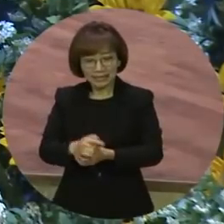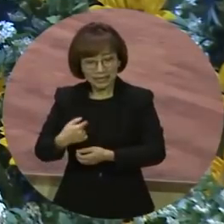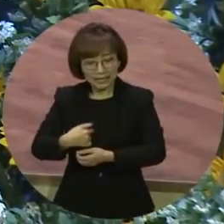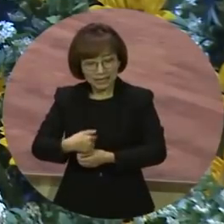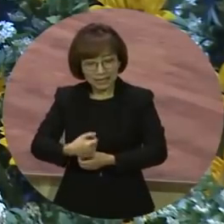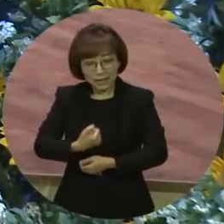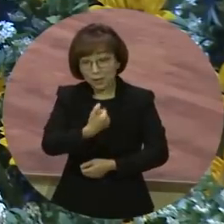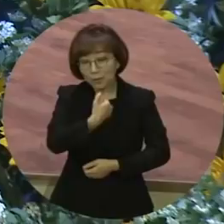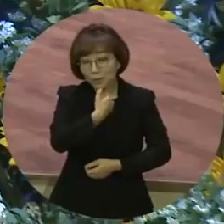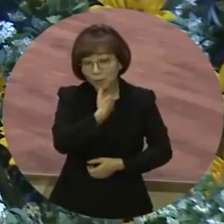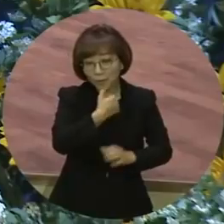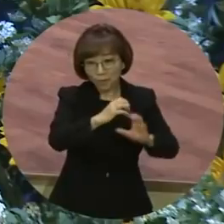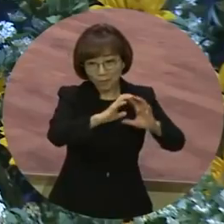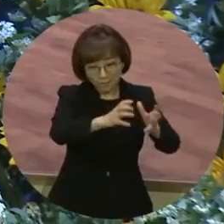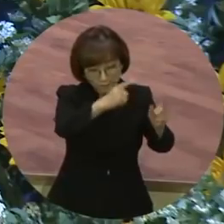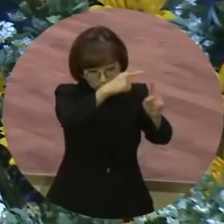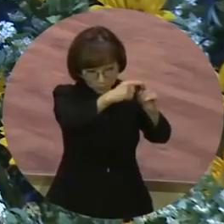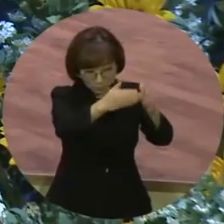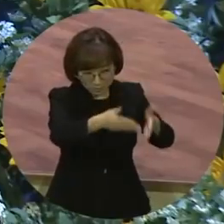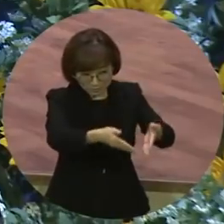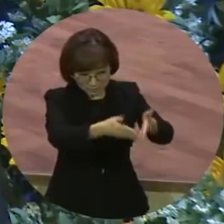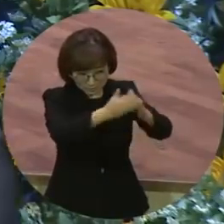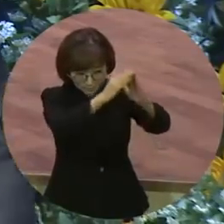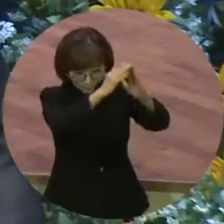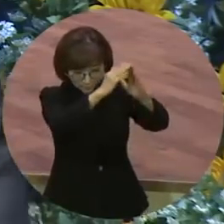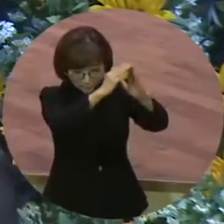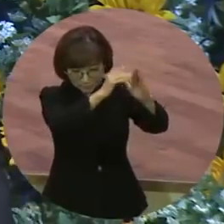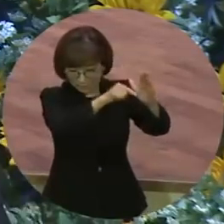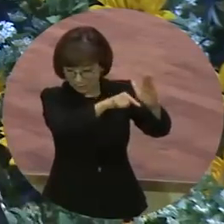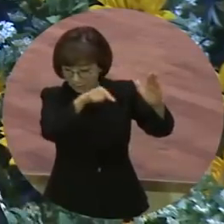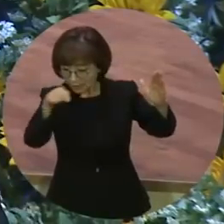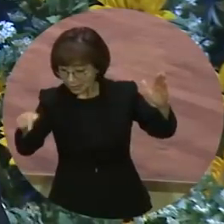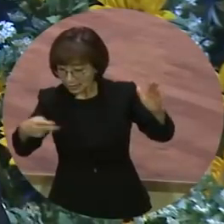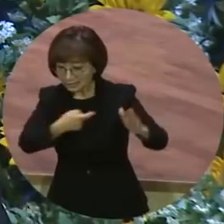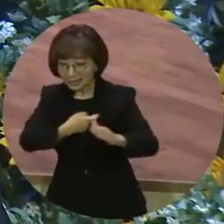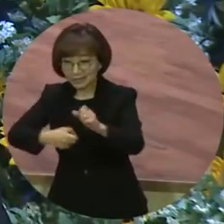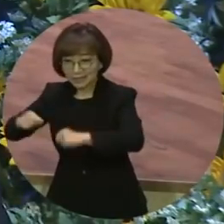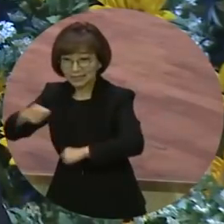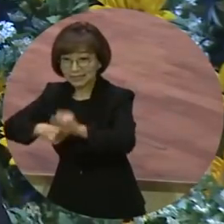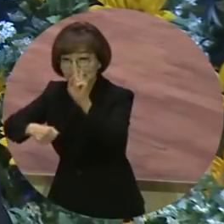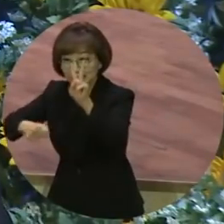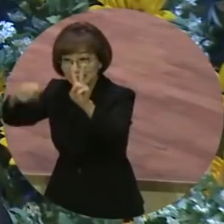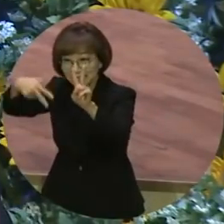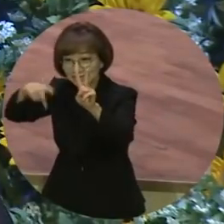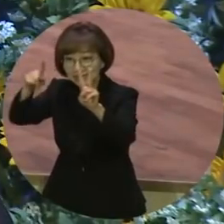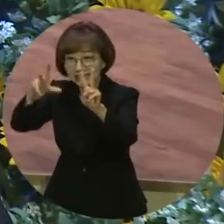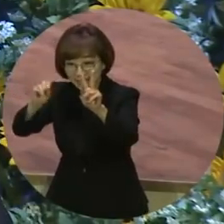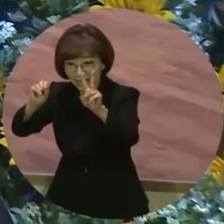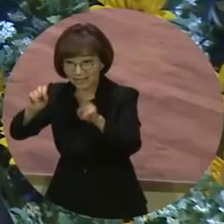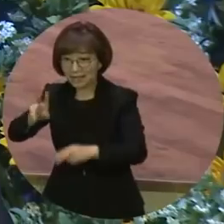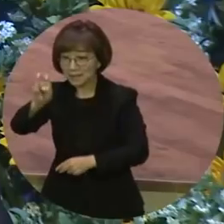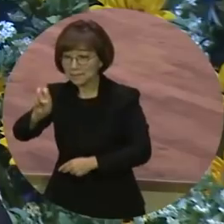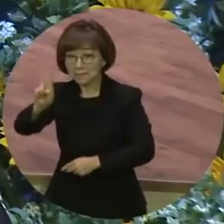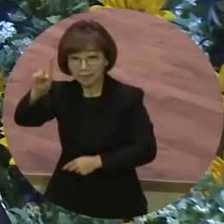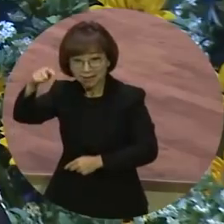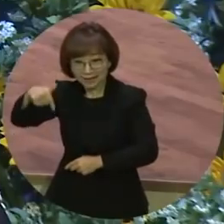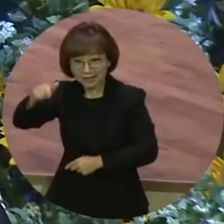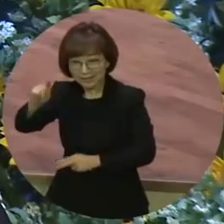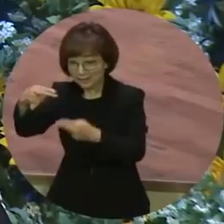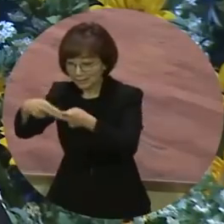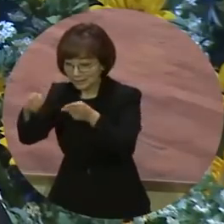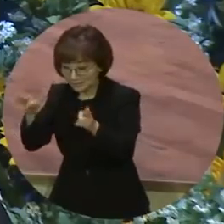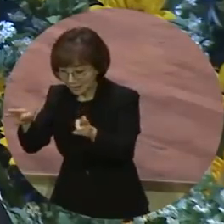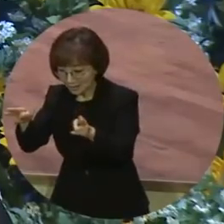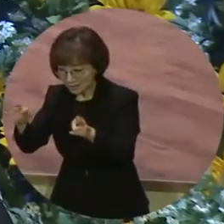이 로마 교회가 세워진 것이 사도행전 2장에 마가다락방에서 모인